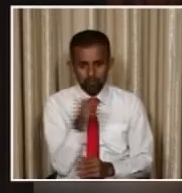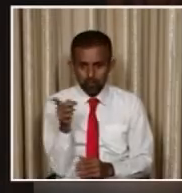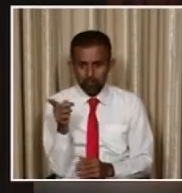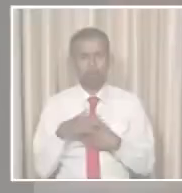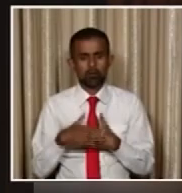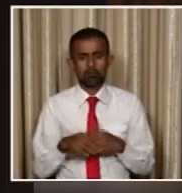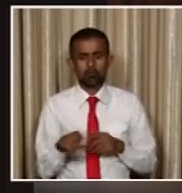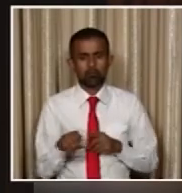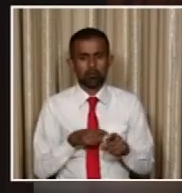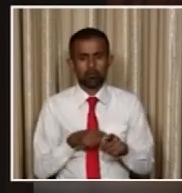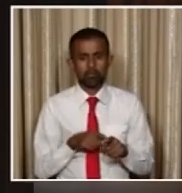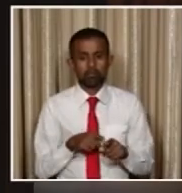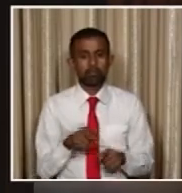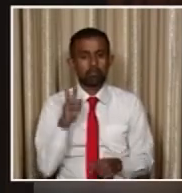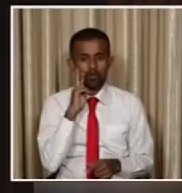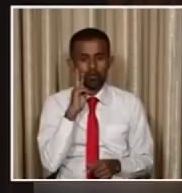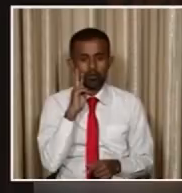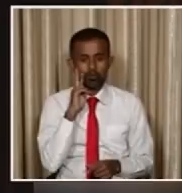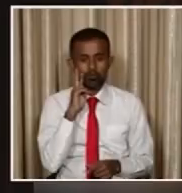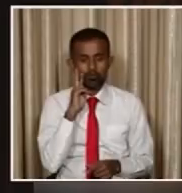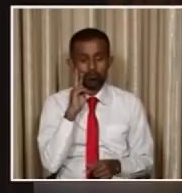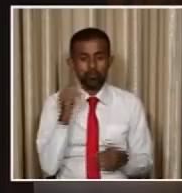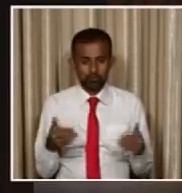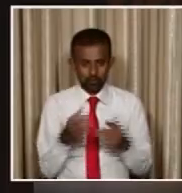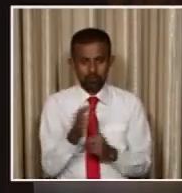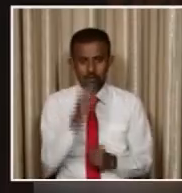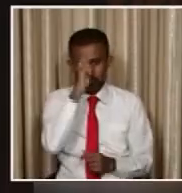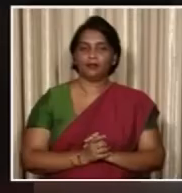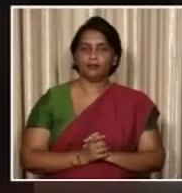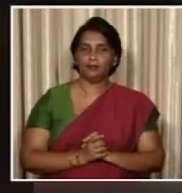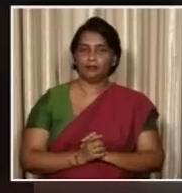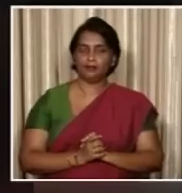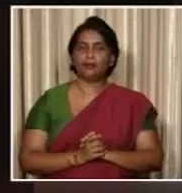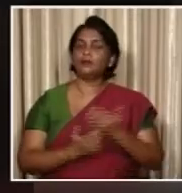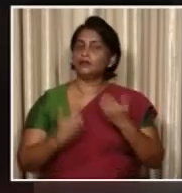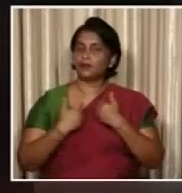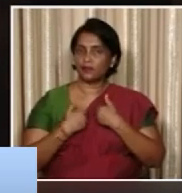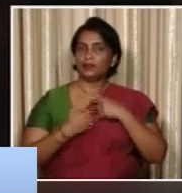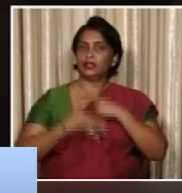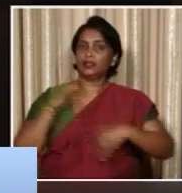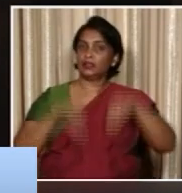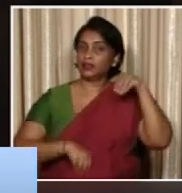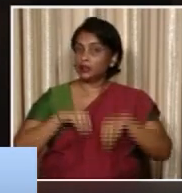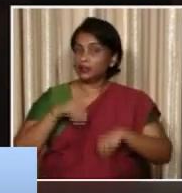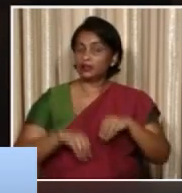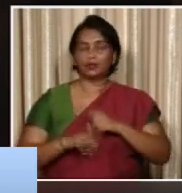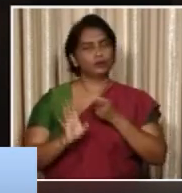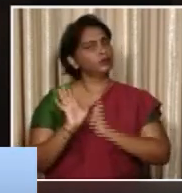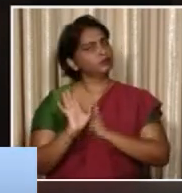එහෙම ඉන්නවනම් ඉන්නේ රනිල් වික්‍රමසිංහ වර්තමාන ජනාධිපතිතුමා පමණයි. අපි දේශපාලනයේ